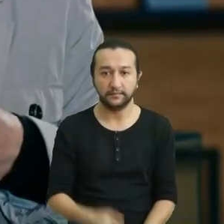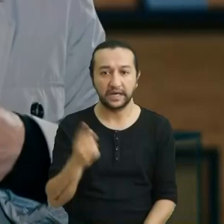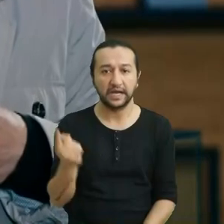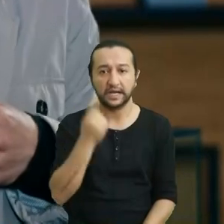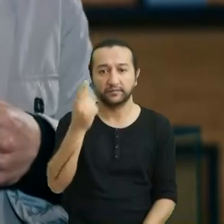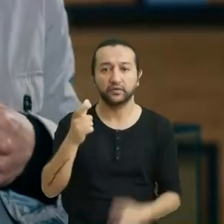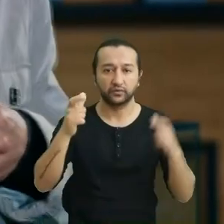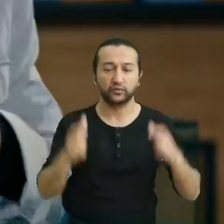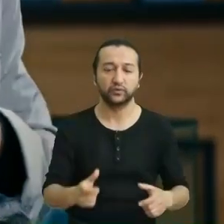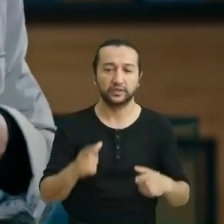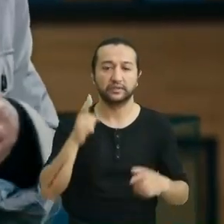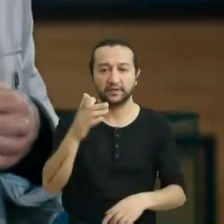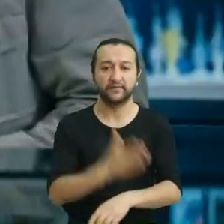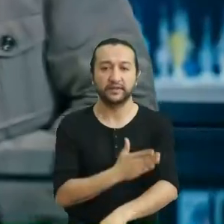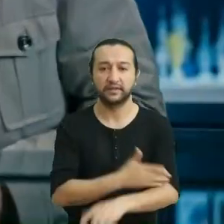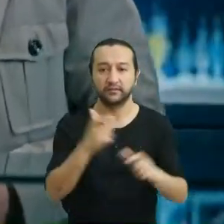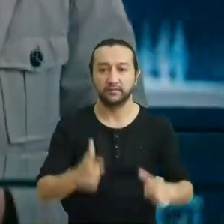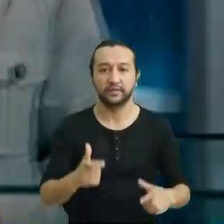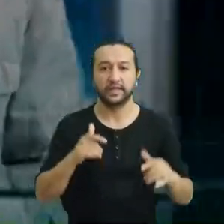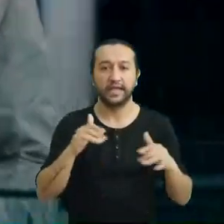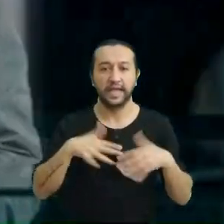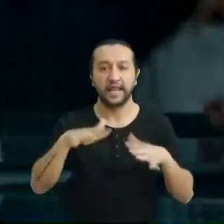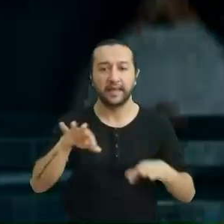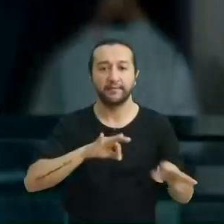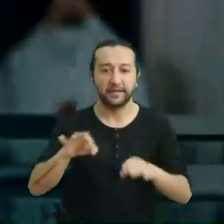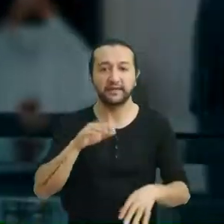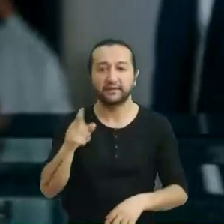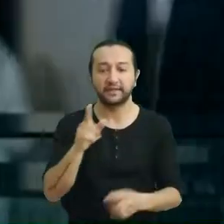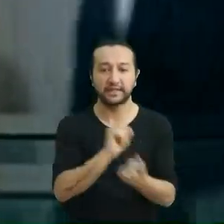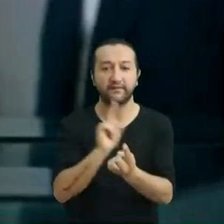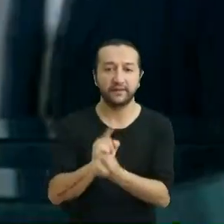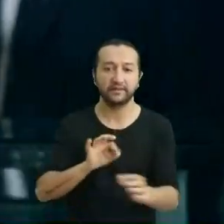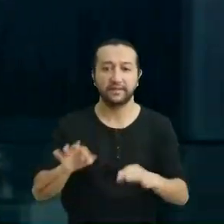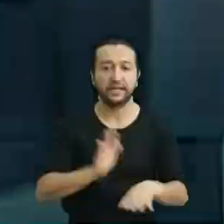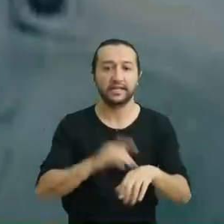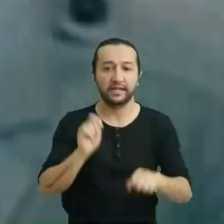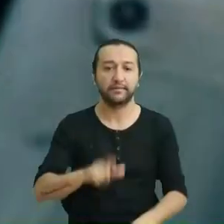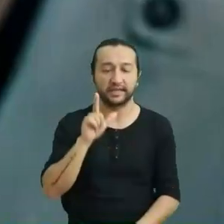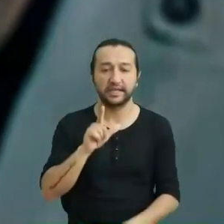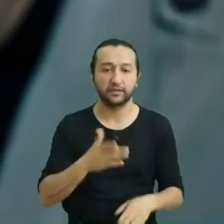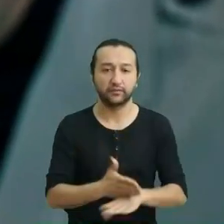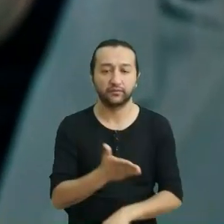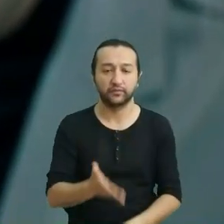Garip bir ülke burası. Eylem planı yapıyor gibi davranış planı yapmak gerekiyor.